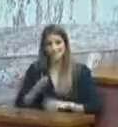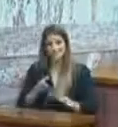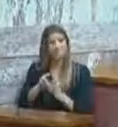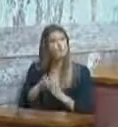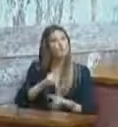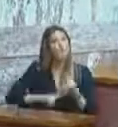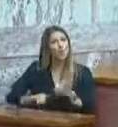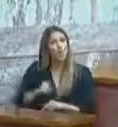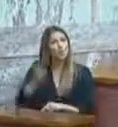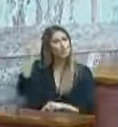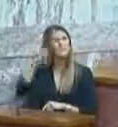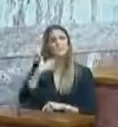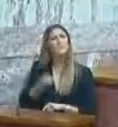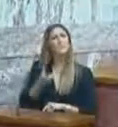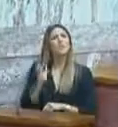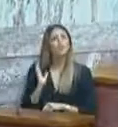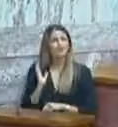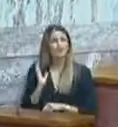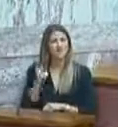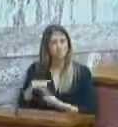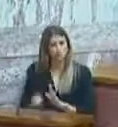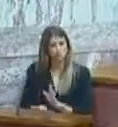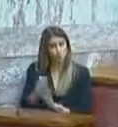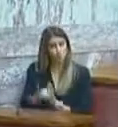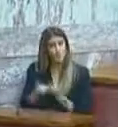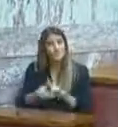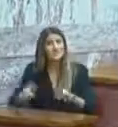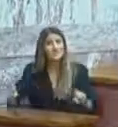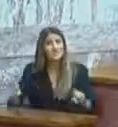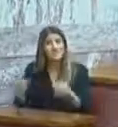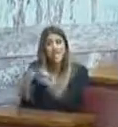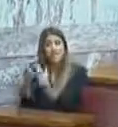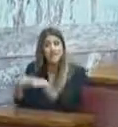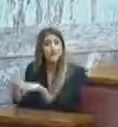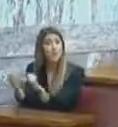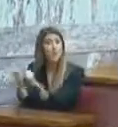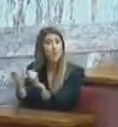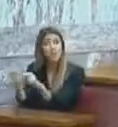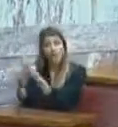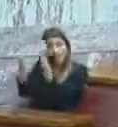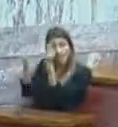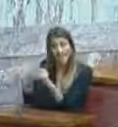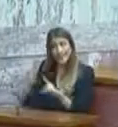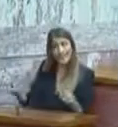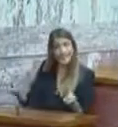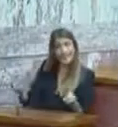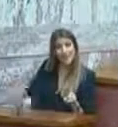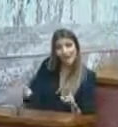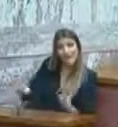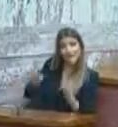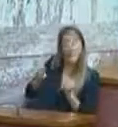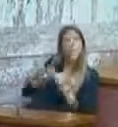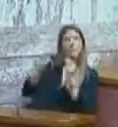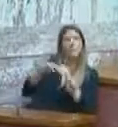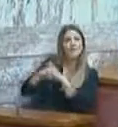την ασκήσατε τότε? Τι καινούριο προέκυψε από αυτές τις συνεδριάσεις, ποια ουσιαστική έρευνα έγινε,